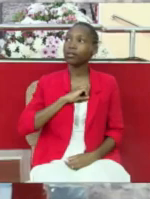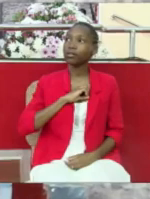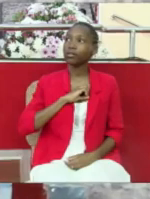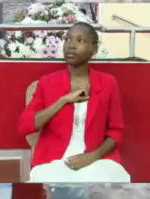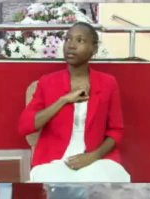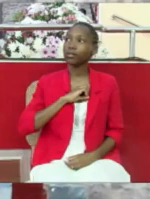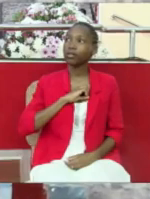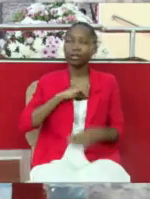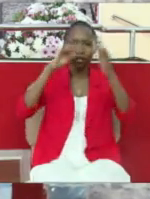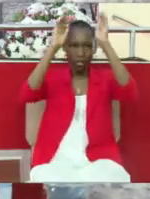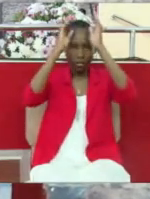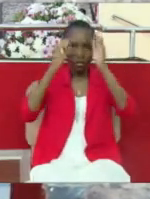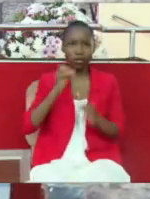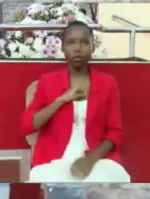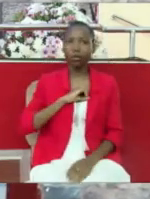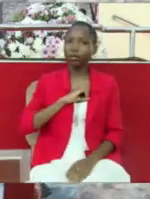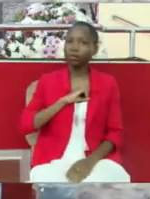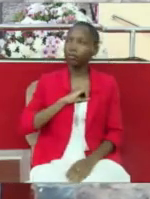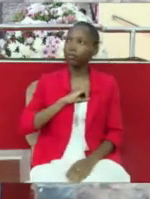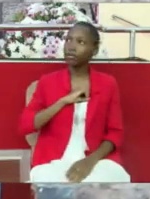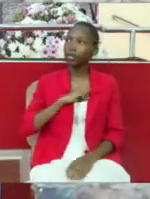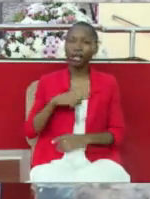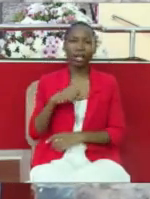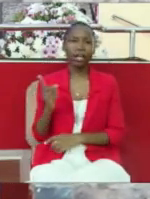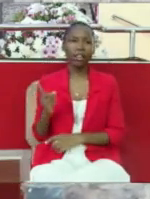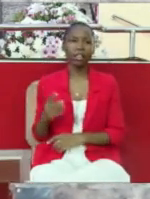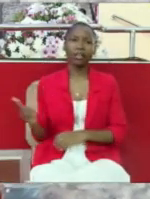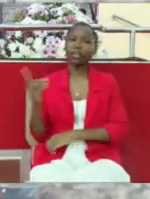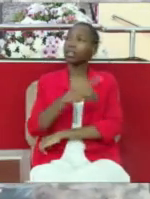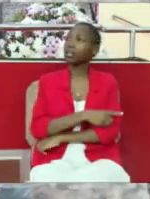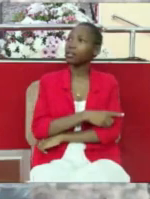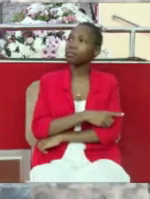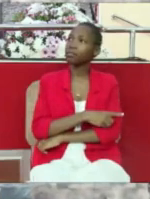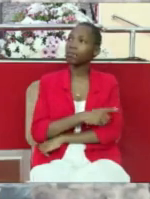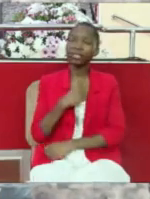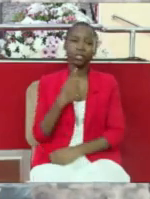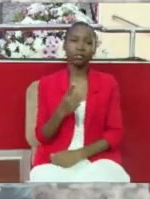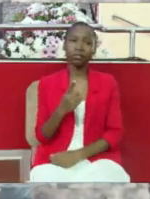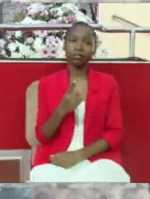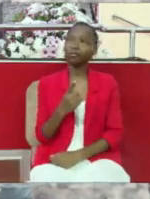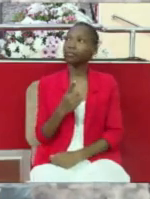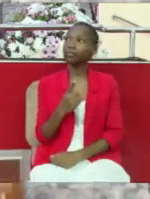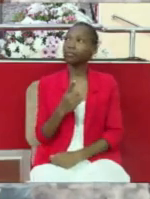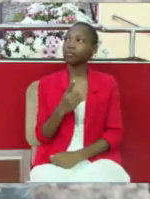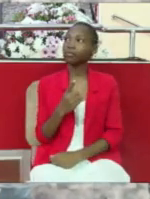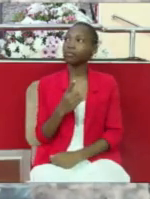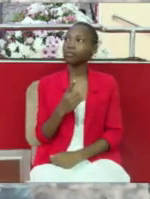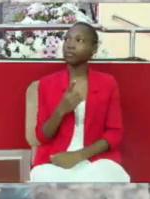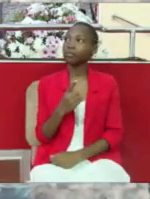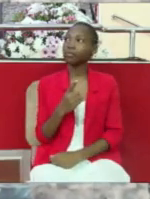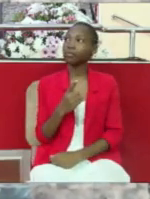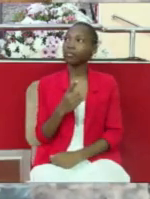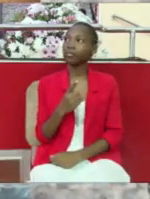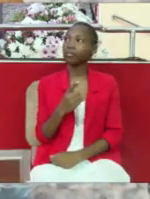wanyama wa kutegemewa. The other day I told you about my father-in-law had a donkey. Juzi nilipokuja kwa wangu alikuwa na gari. Na